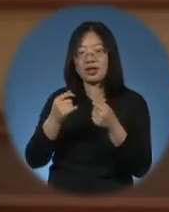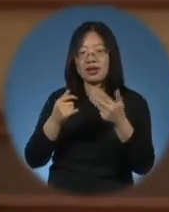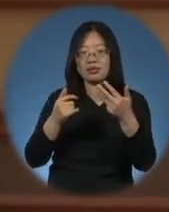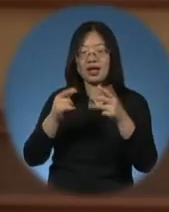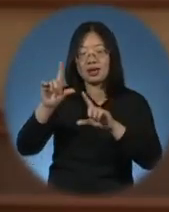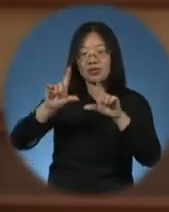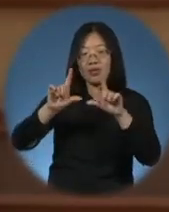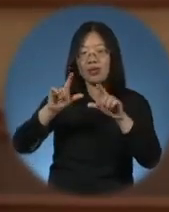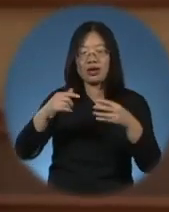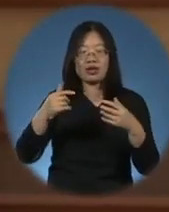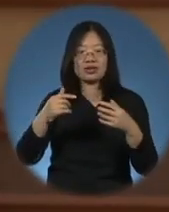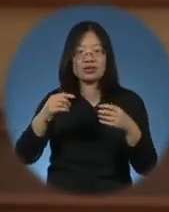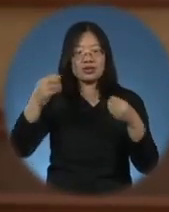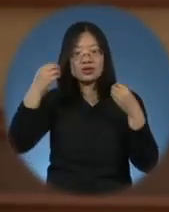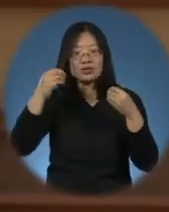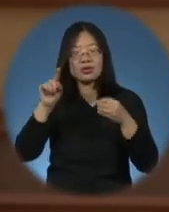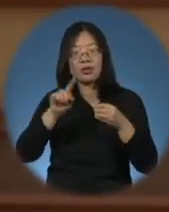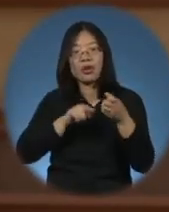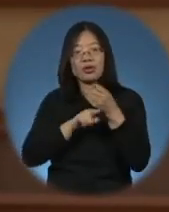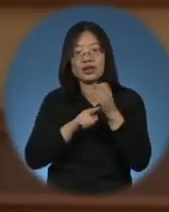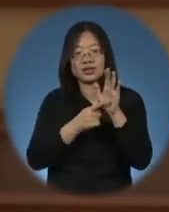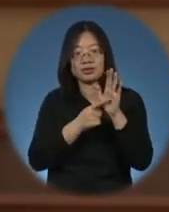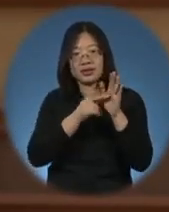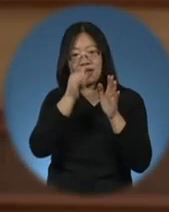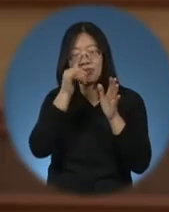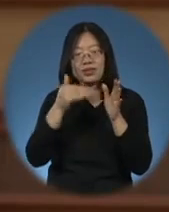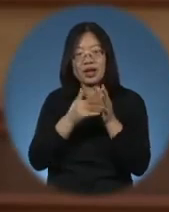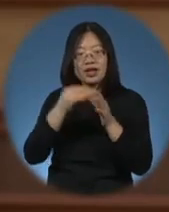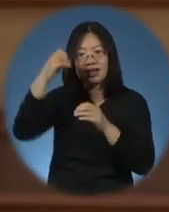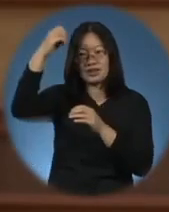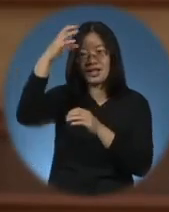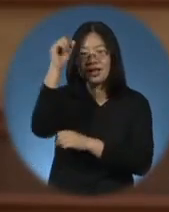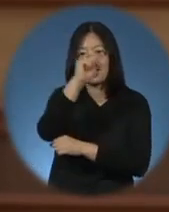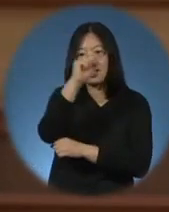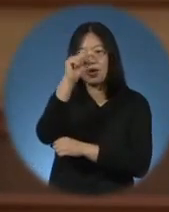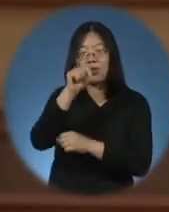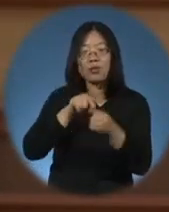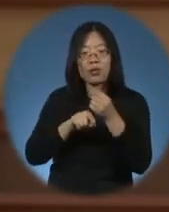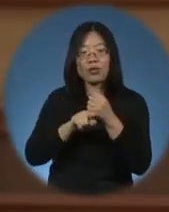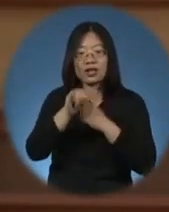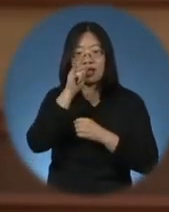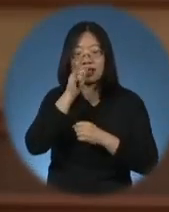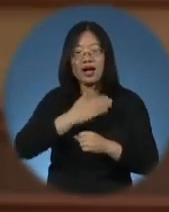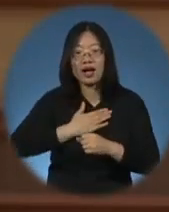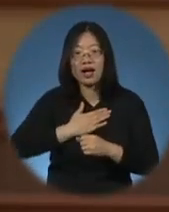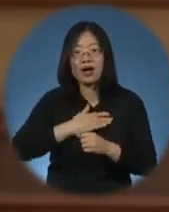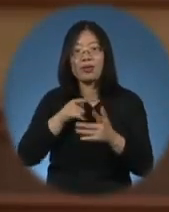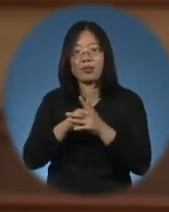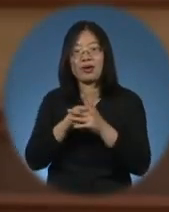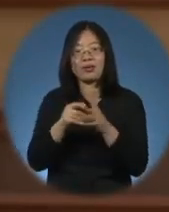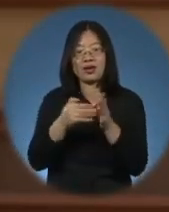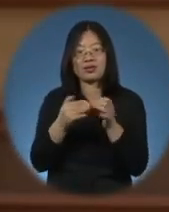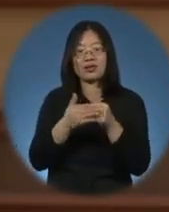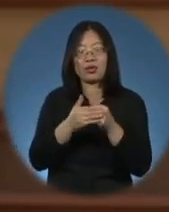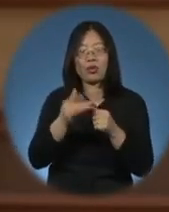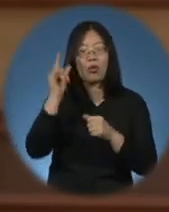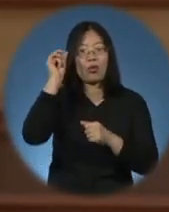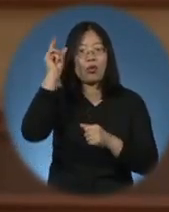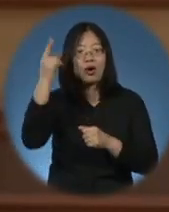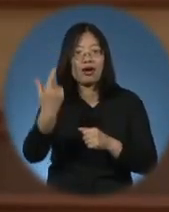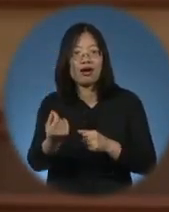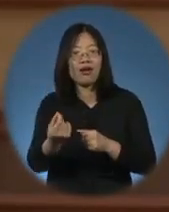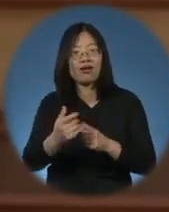팔자 모양의 춤이 뭘 의미하더라. 예. 그리고 태양과의 각도가 뭘 의미하더라. 이런 걸 알아낸 겁니다. 예.